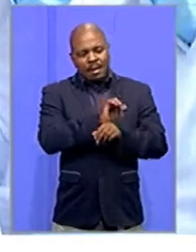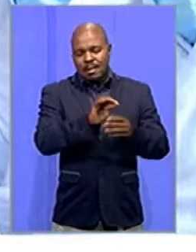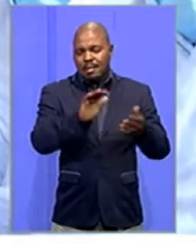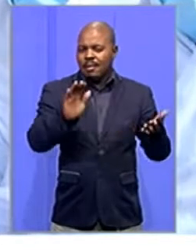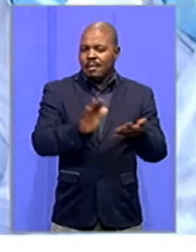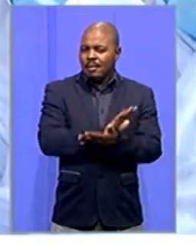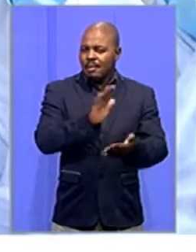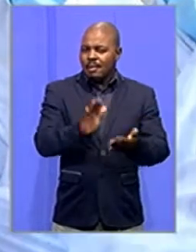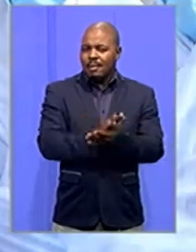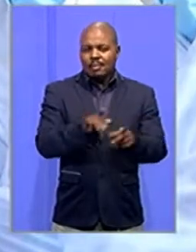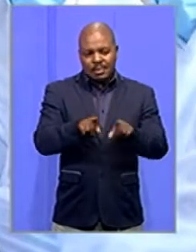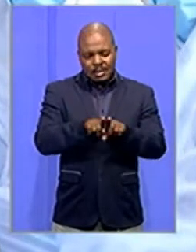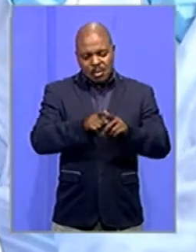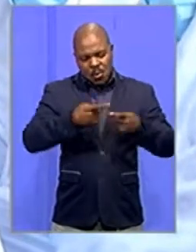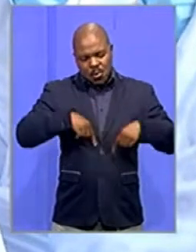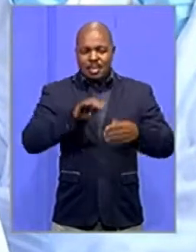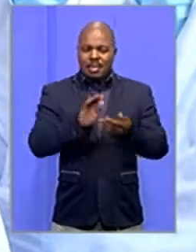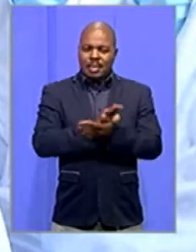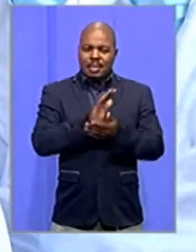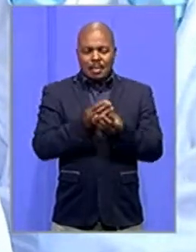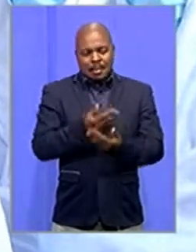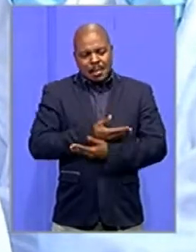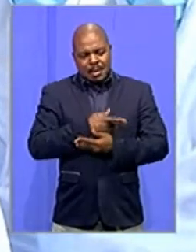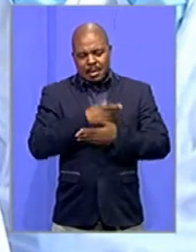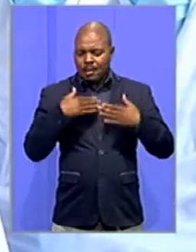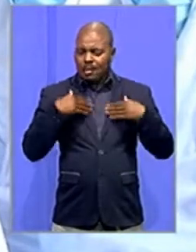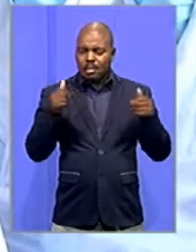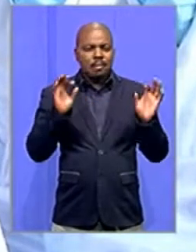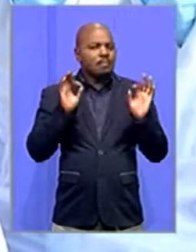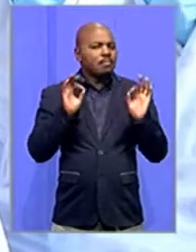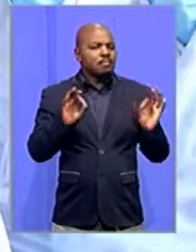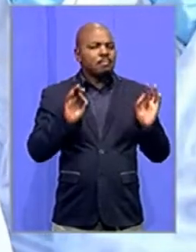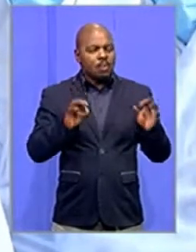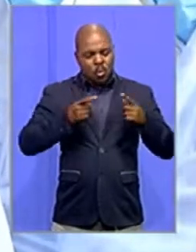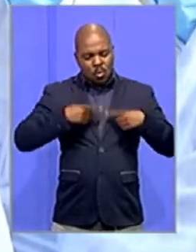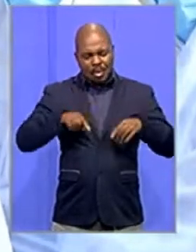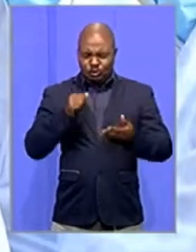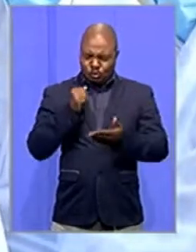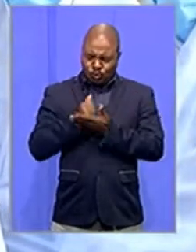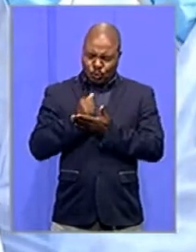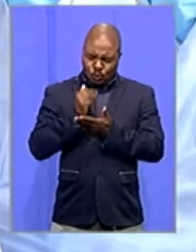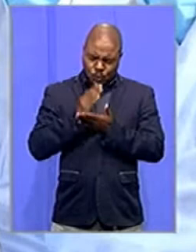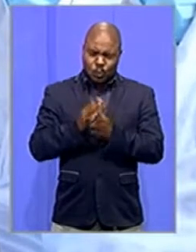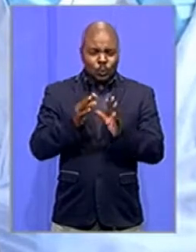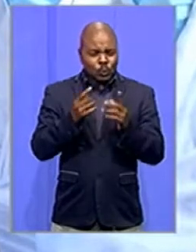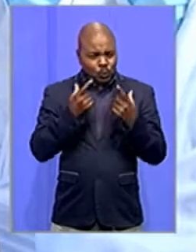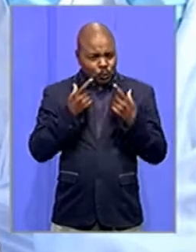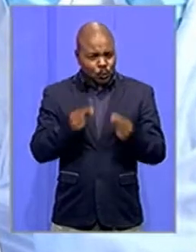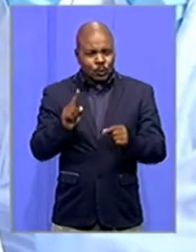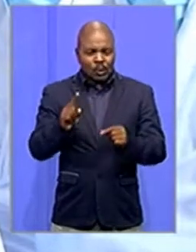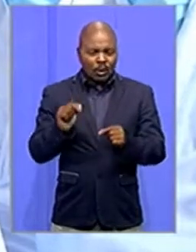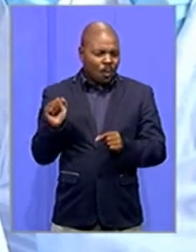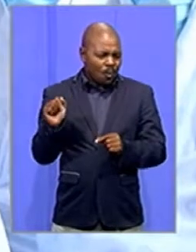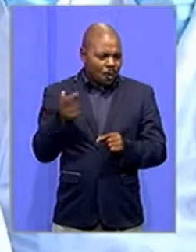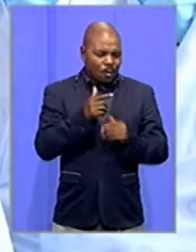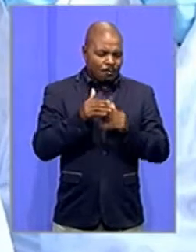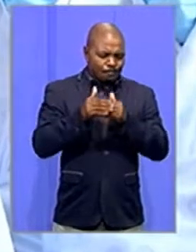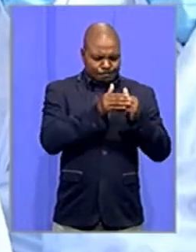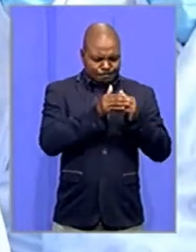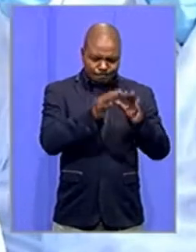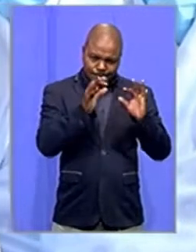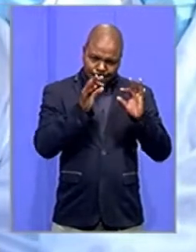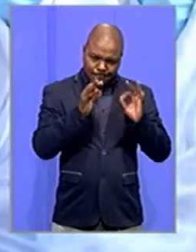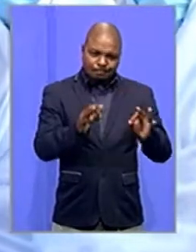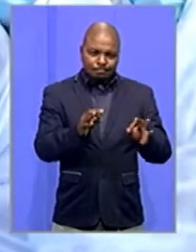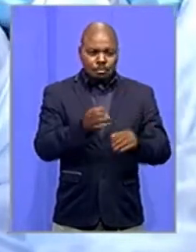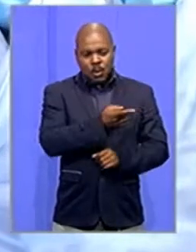re ba thabetse ke bana ba phetseng gantle gagolo. Re etsa bonnete ba gore re nka ditshireletso tse e lekaneng gore ba seke